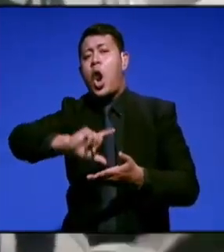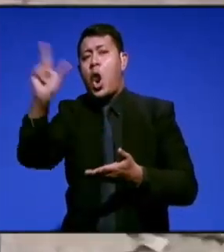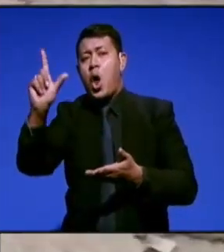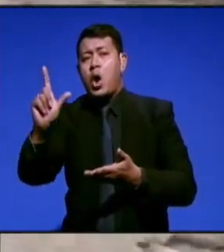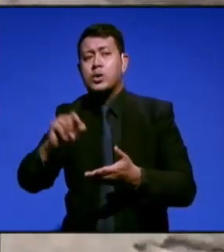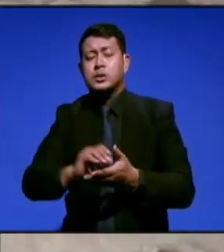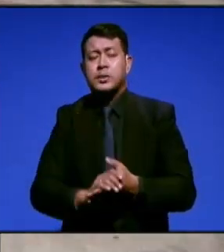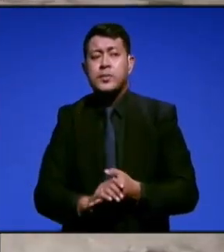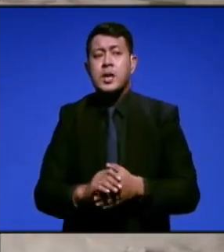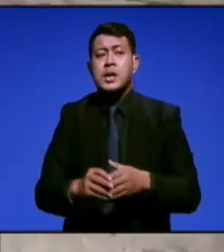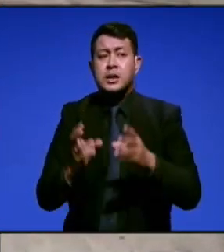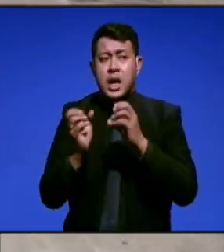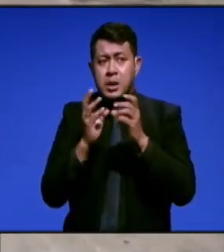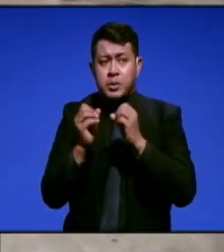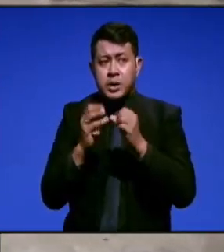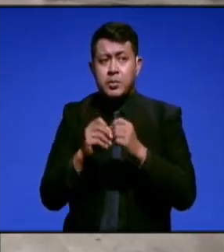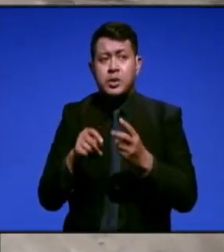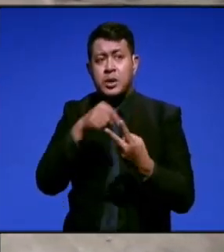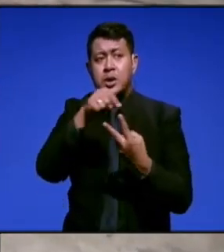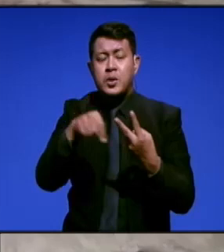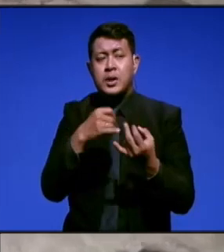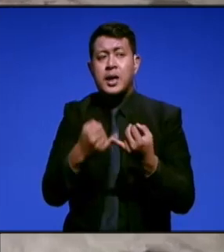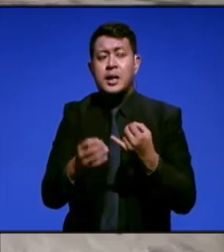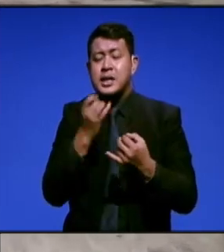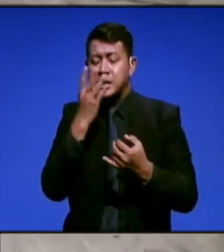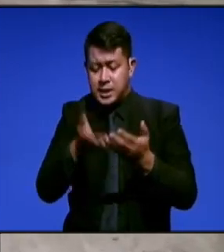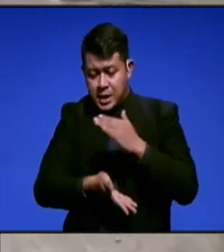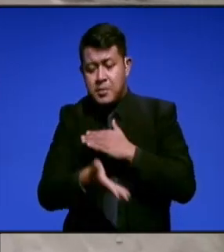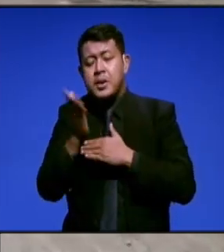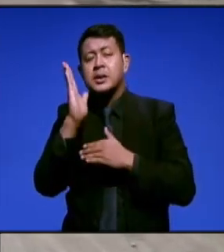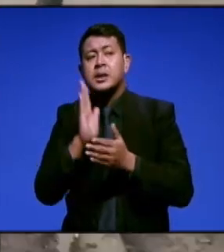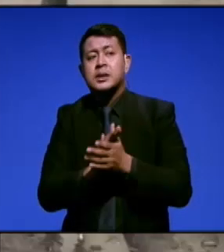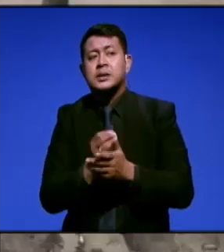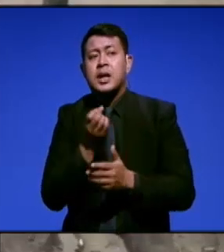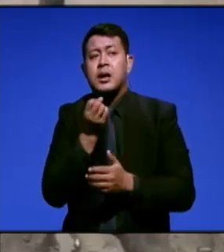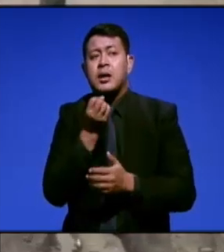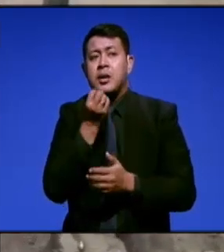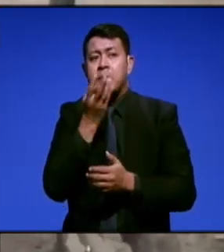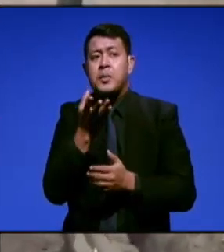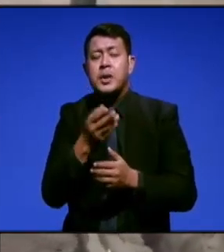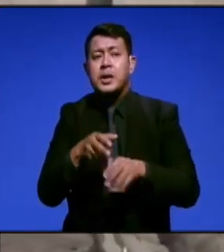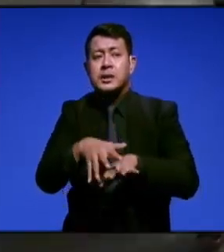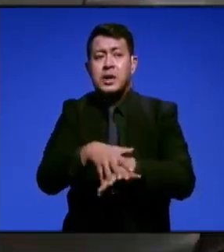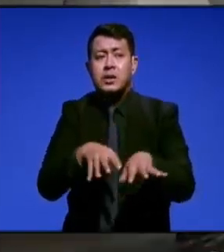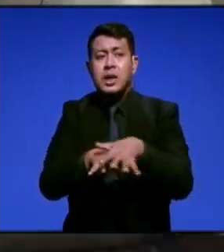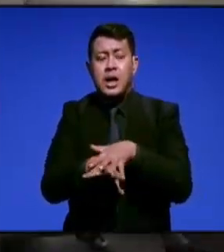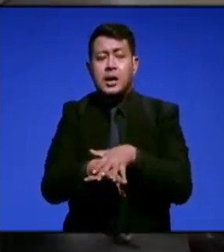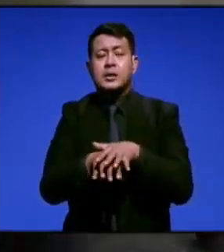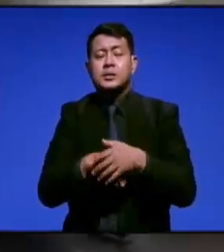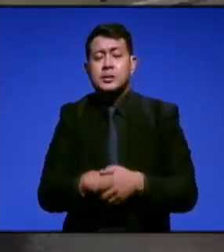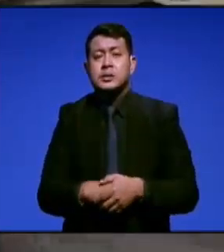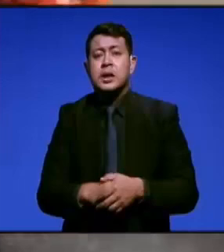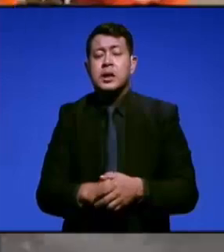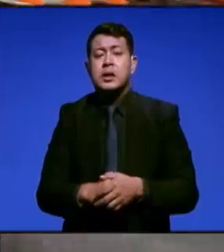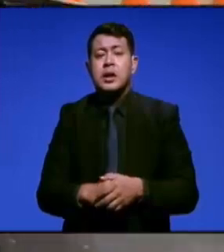pantauan. Setelah sempat beradu argumen, keduanya akhirnya diizinkan melintas setelah membeli sarung tangan dari warga. Di